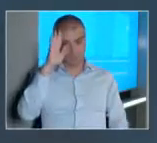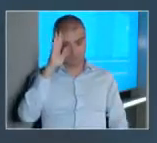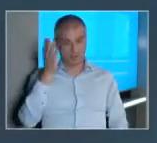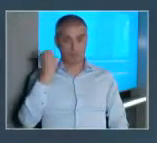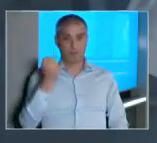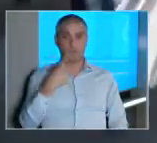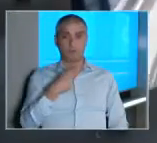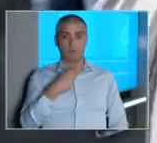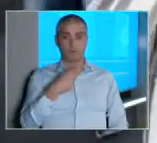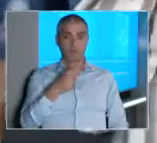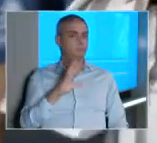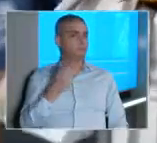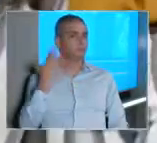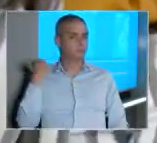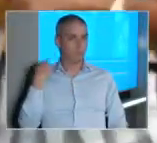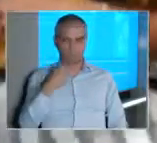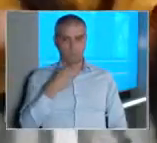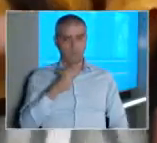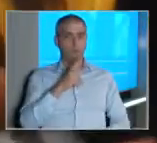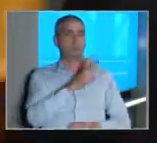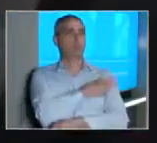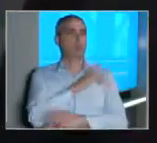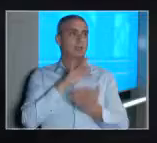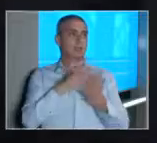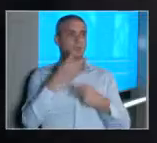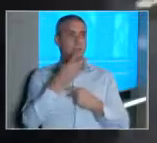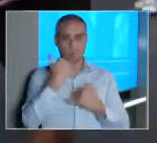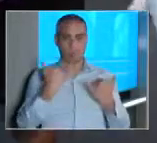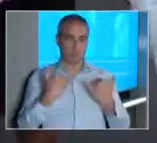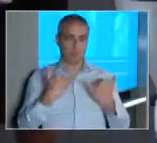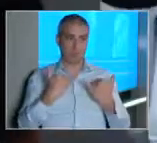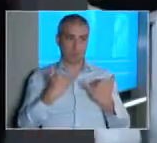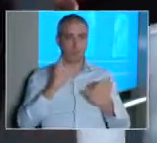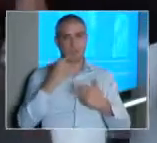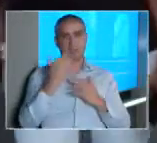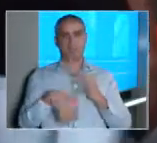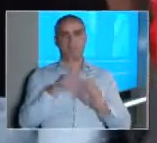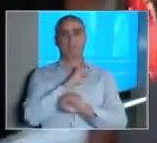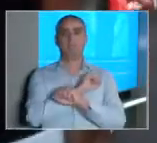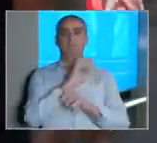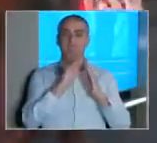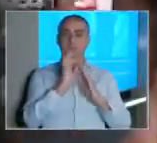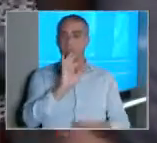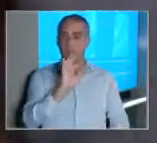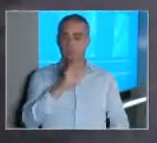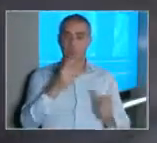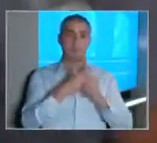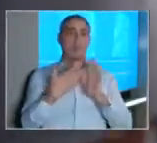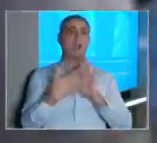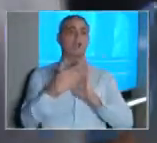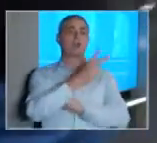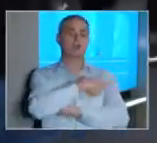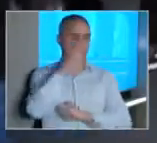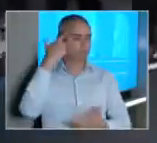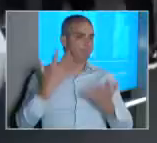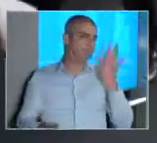לפני שבועיים. מאז האירוע שוהה שוטר במלון והיום אמור להסתיים מעצר הבית שלו. במח"ש